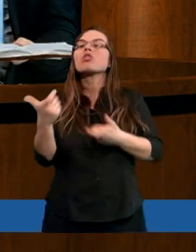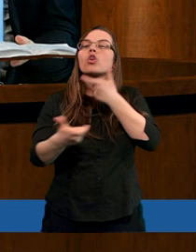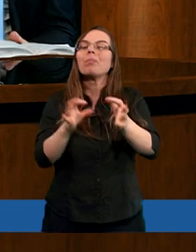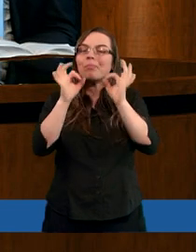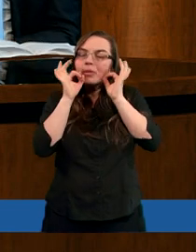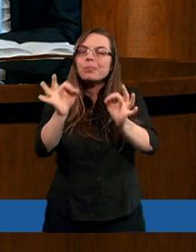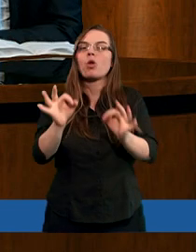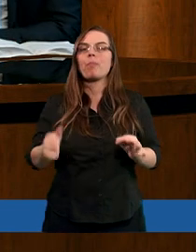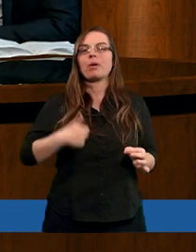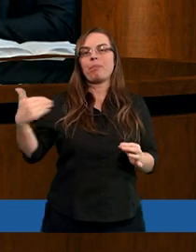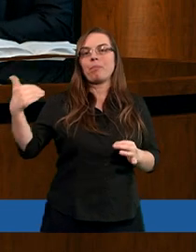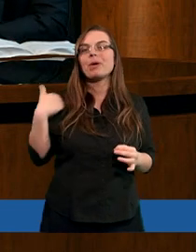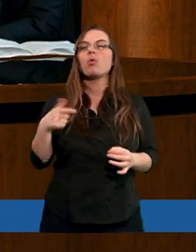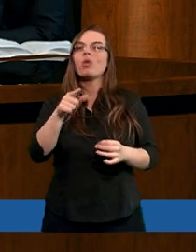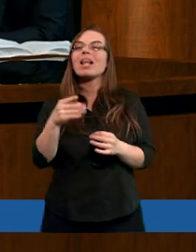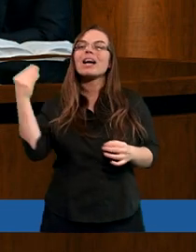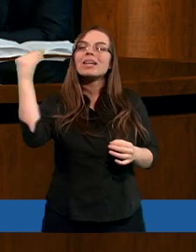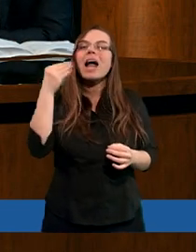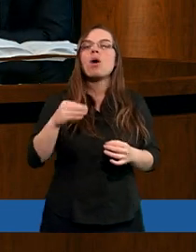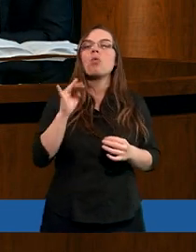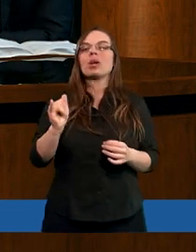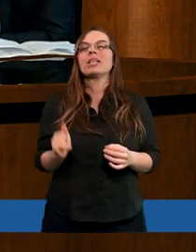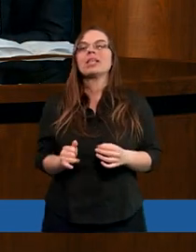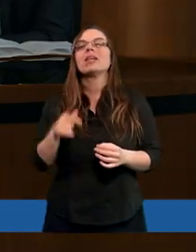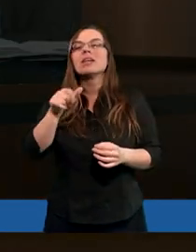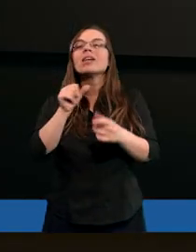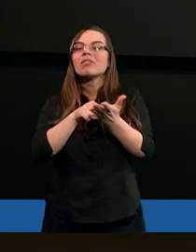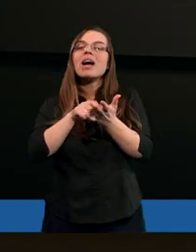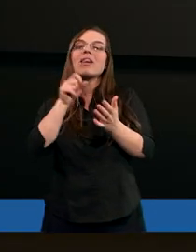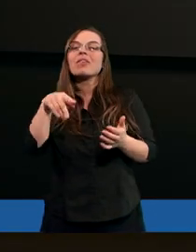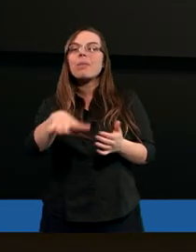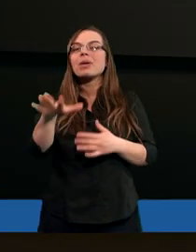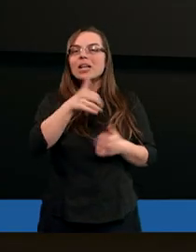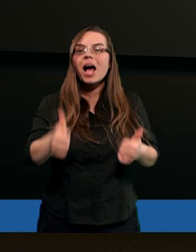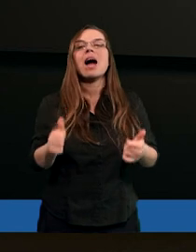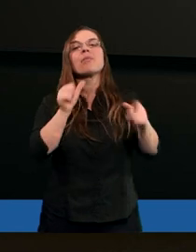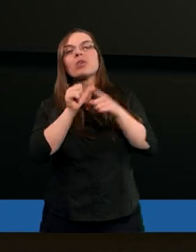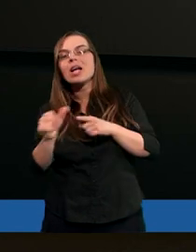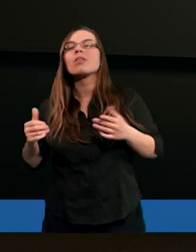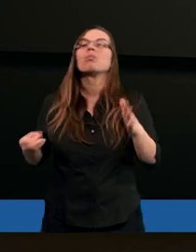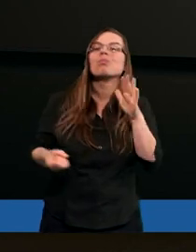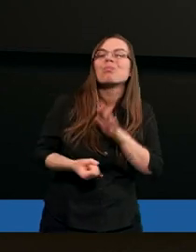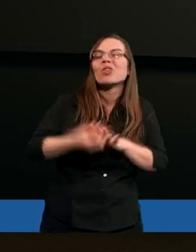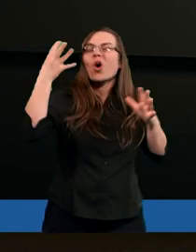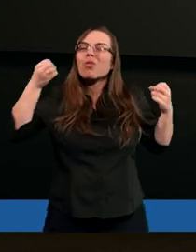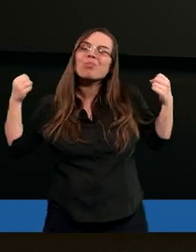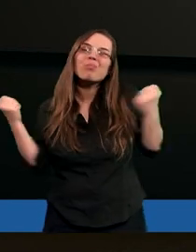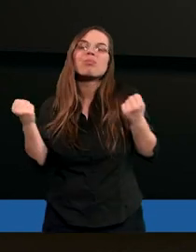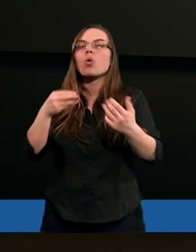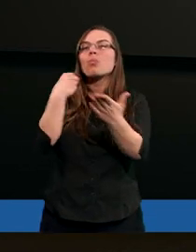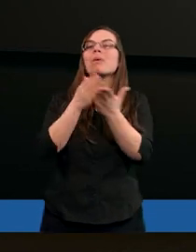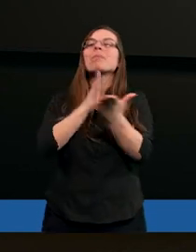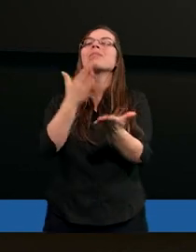o nauce, o czystości nauki. Także ten fakt, że jesteśmy drogo kupieni krwią